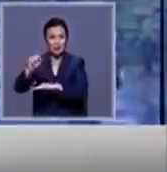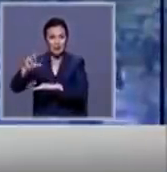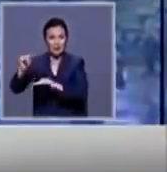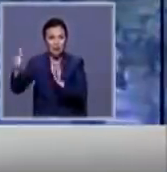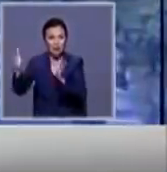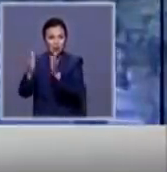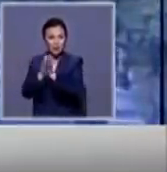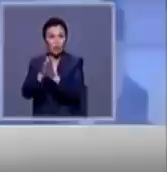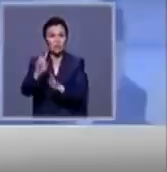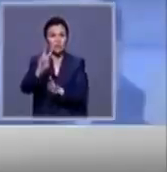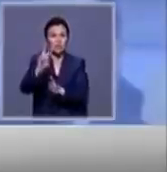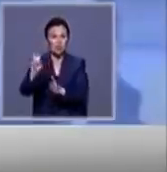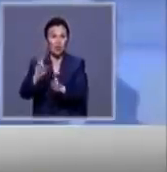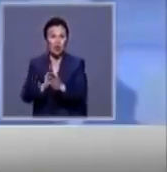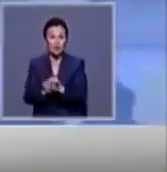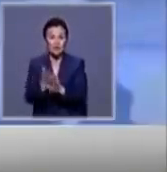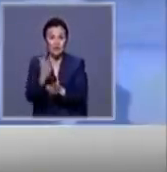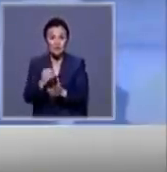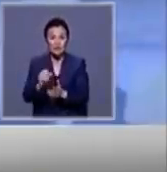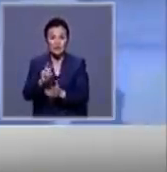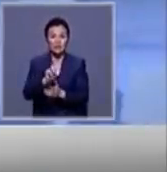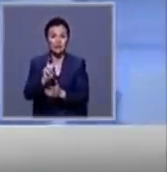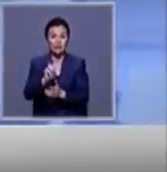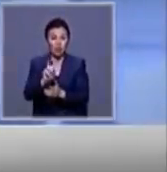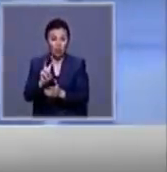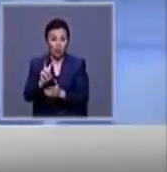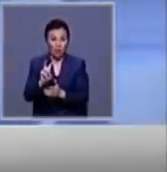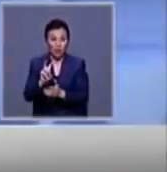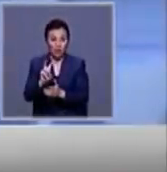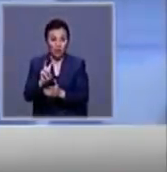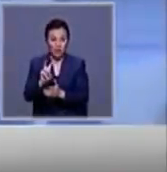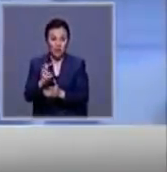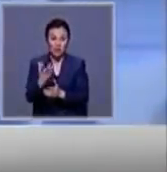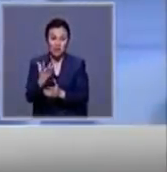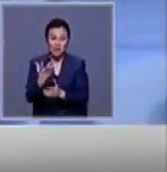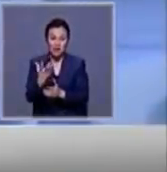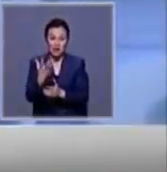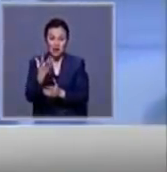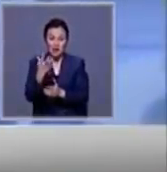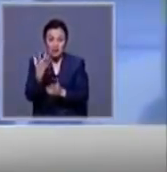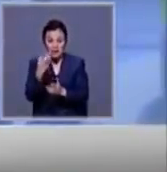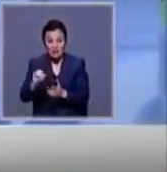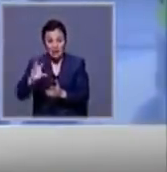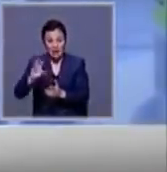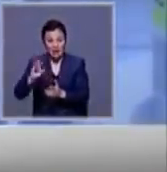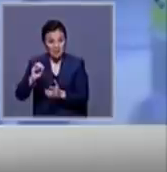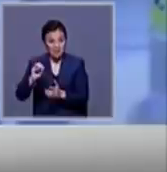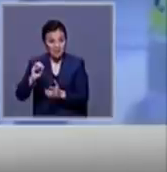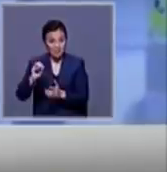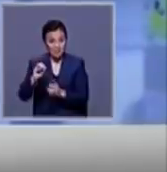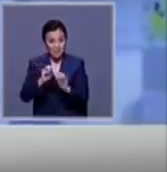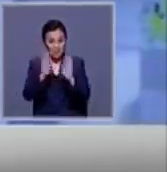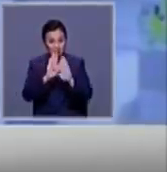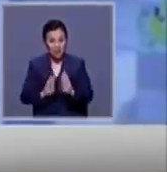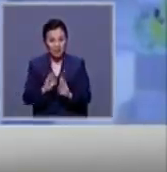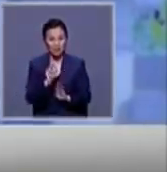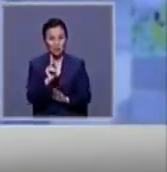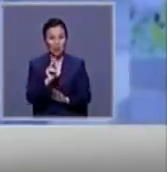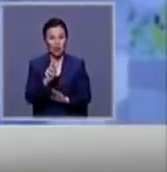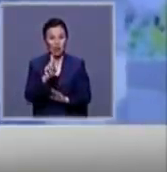คน รวมเป็น200คนแล้วก็อีก200คนเนี่ยอีก50คนเนี่ยมาจากวิธีการสรรหาตามแบบของกล